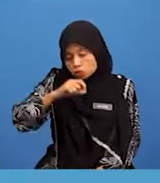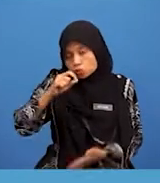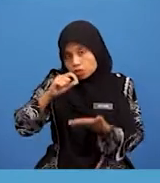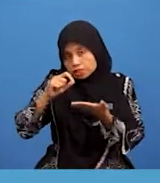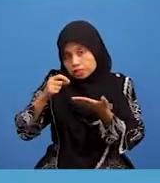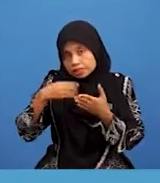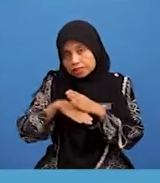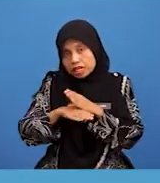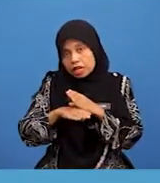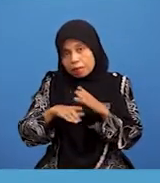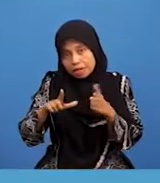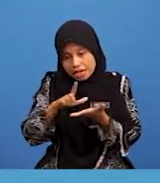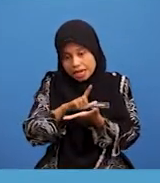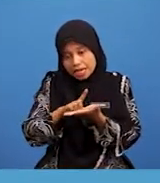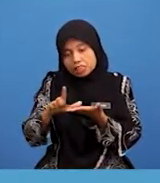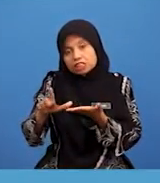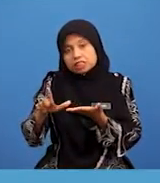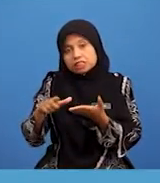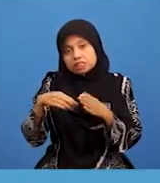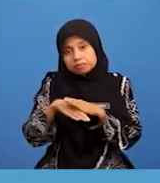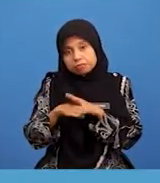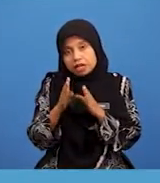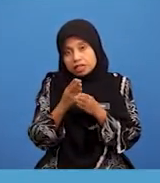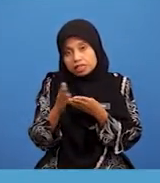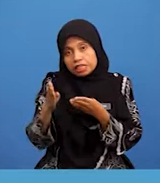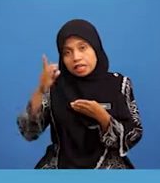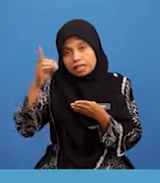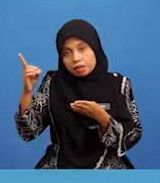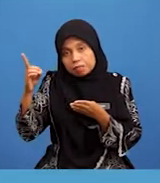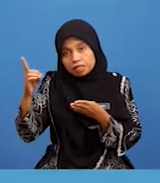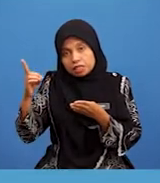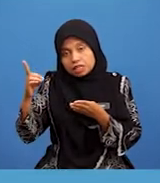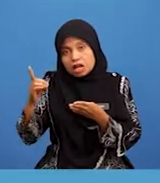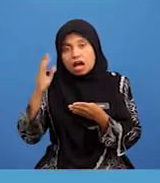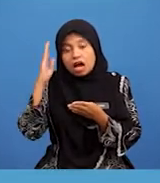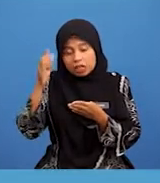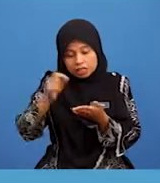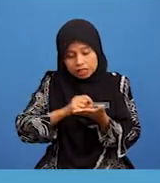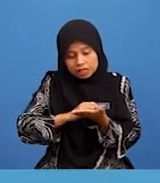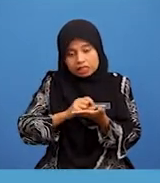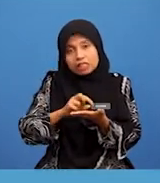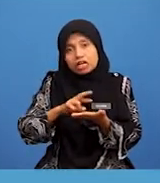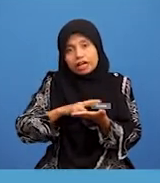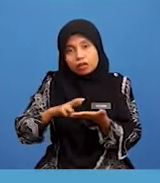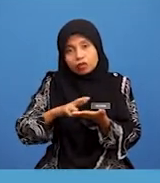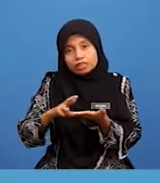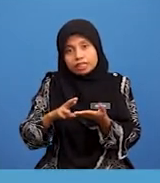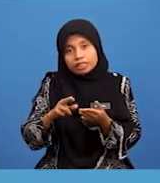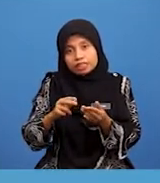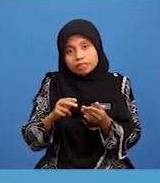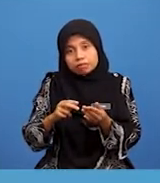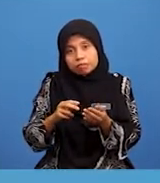Catatan perekodan dalam leja di bahagian debit akaun realisasi akan direkodkan dengan butiran